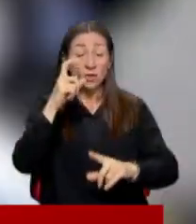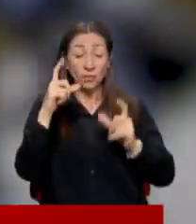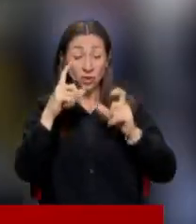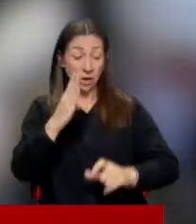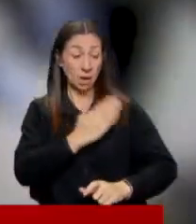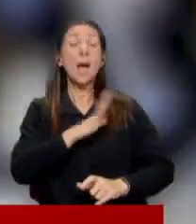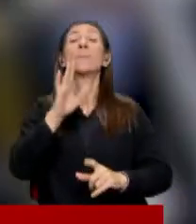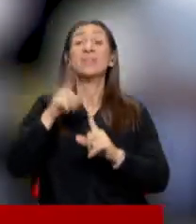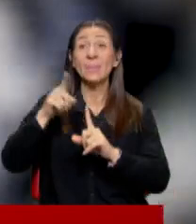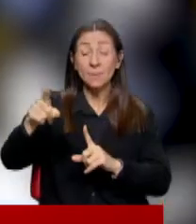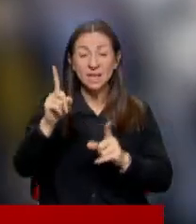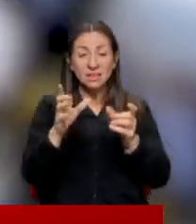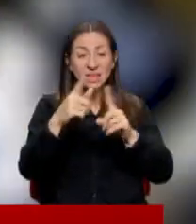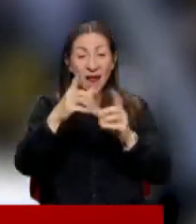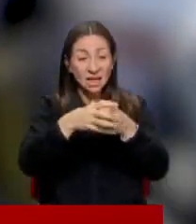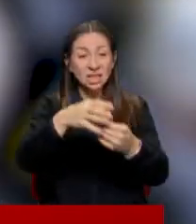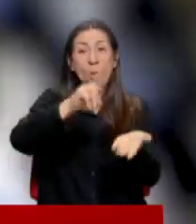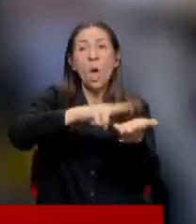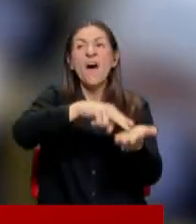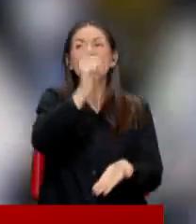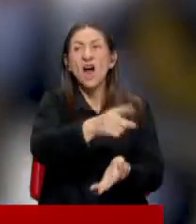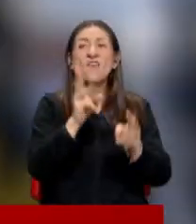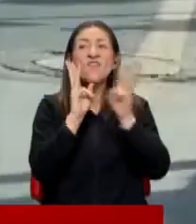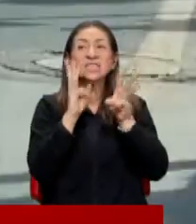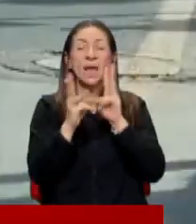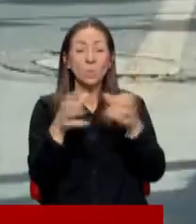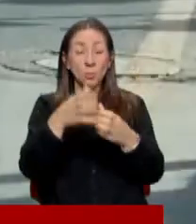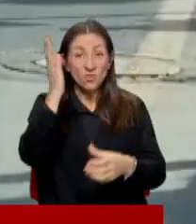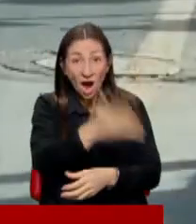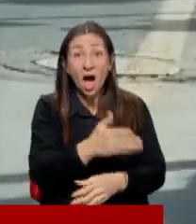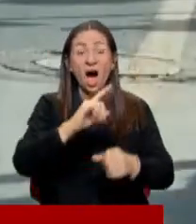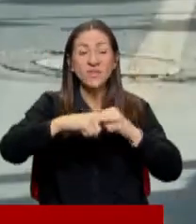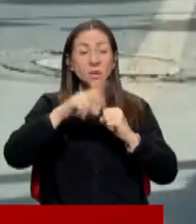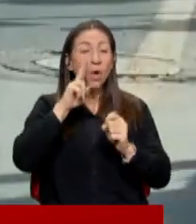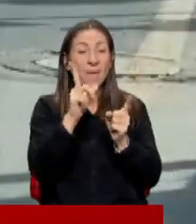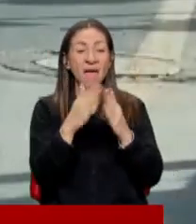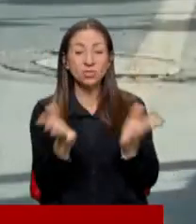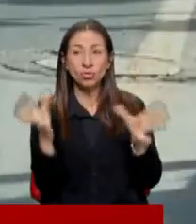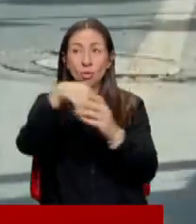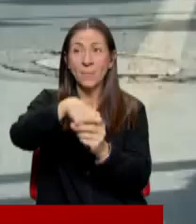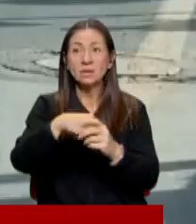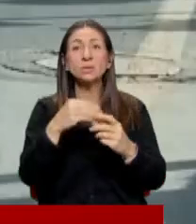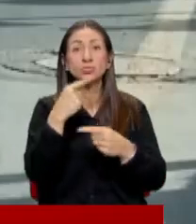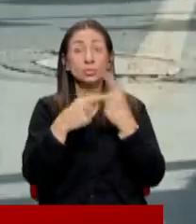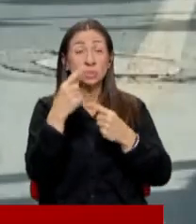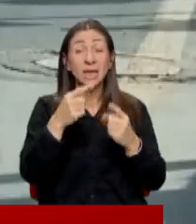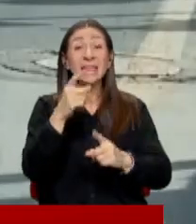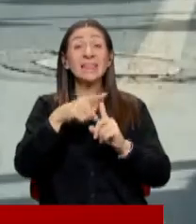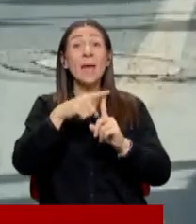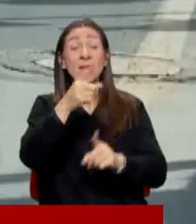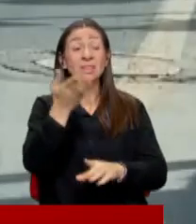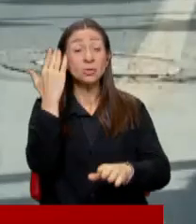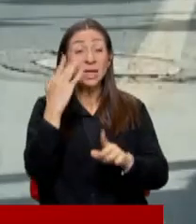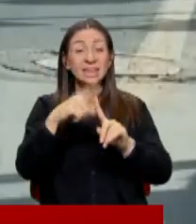takmayan teğmenin bir tarikata mensup olduğu, WhatsApp grubu kurdukları, hafta sonları bir evde toplandıkları ileri sürüldü. Teğmenin daha